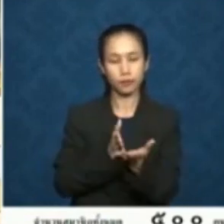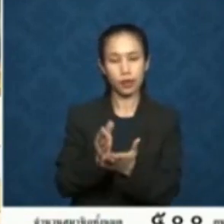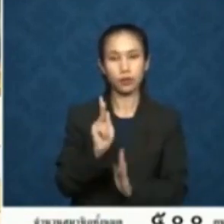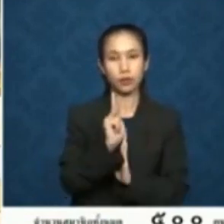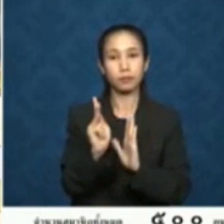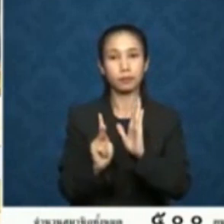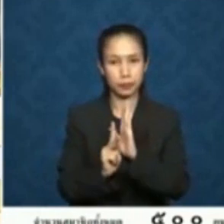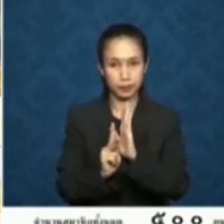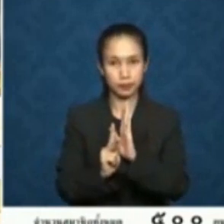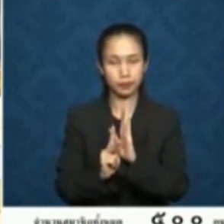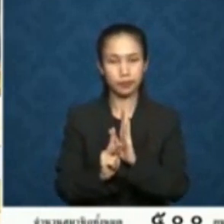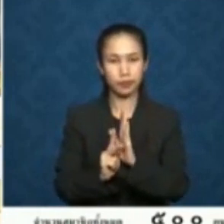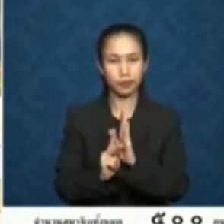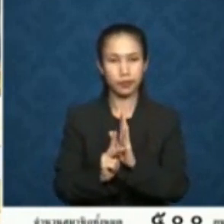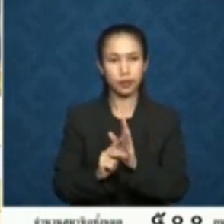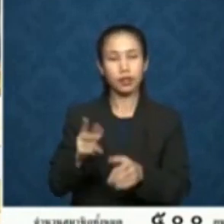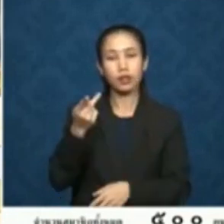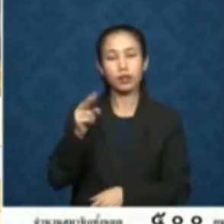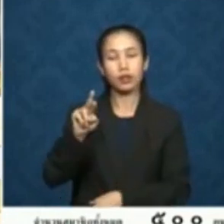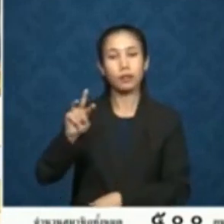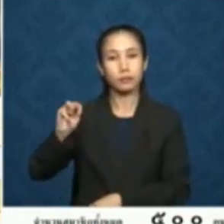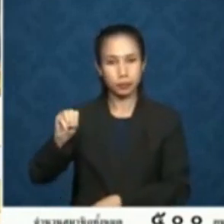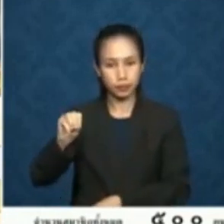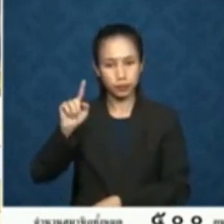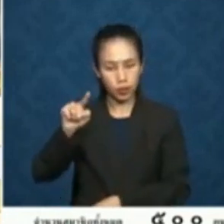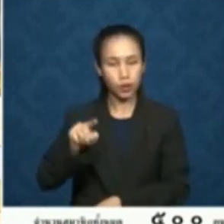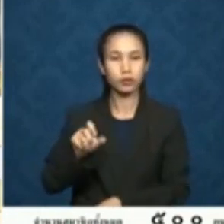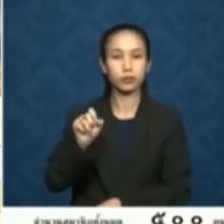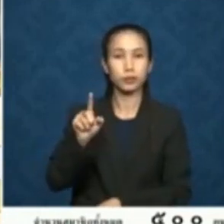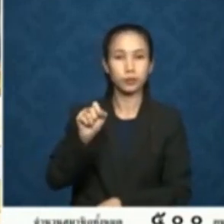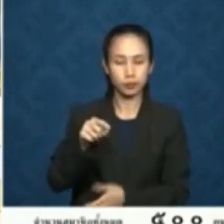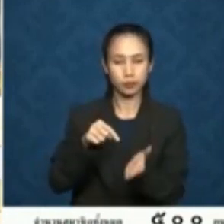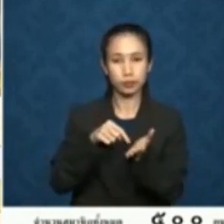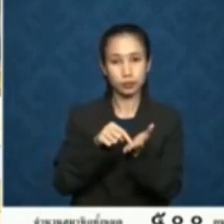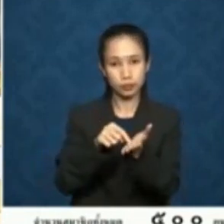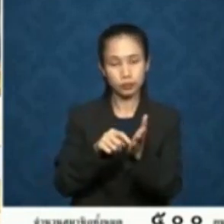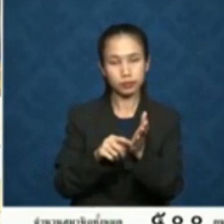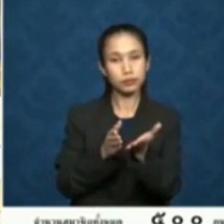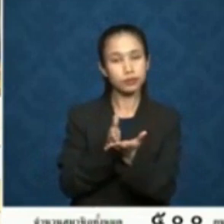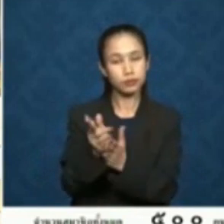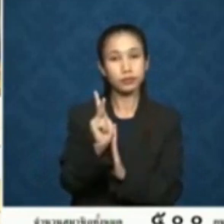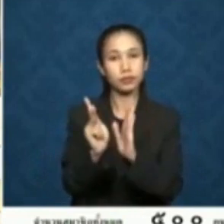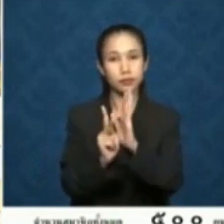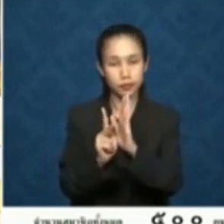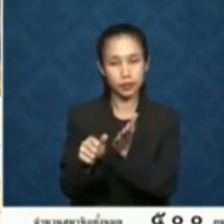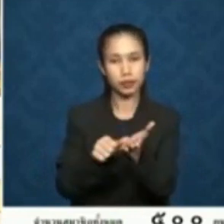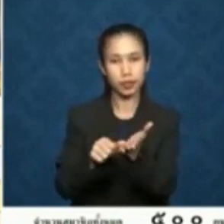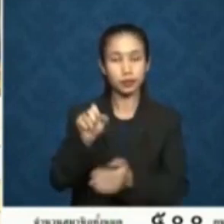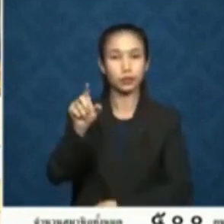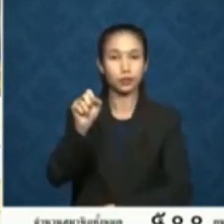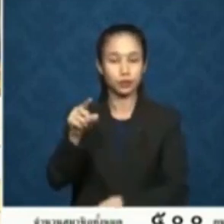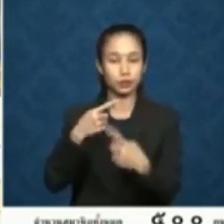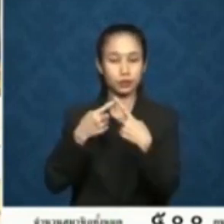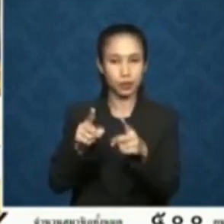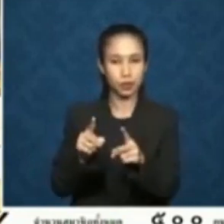าดำเนินการซึ่งคณะรัฐมนตรีนั้นมีมติว่าให้เร่งกฤษฎีกานะครับเพื่อให้พิจารณาโดยเร่งด่วนนะครับเพิ่ง